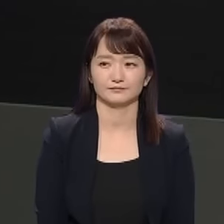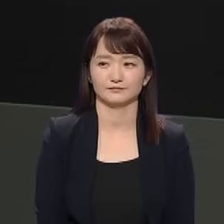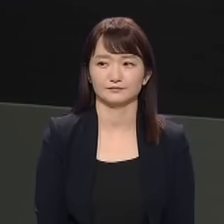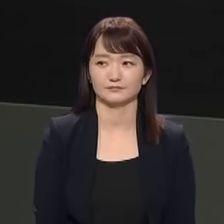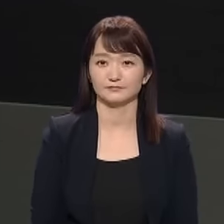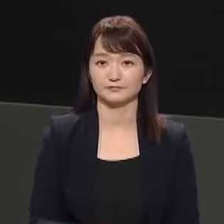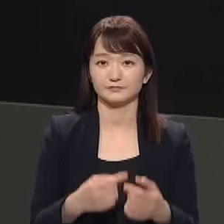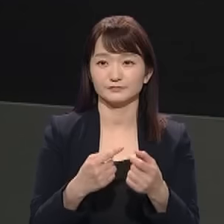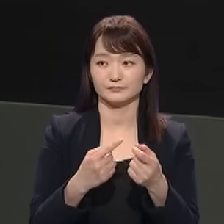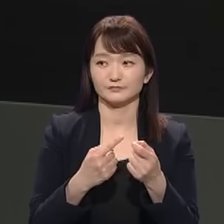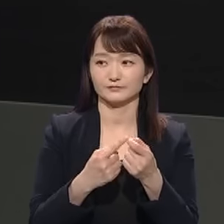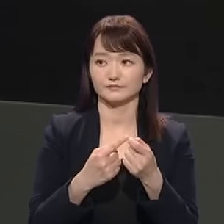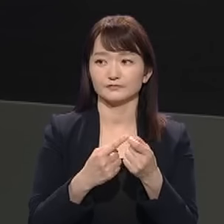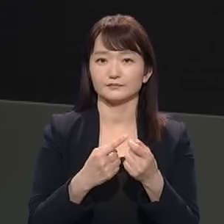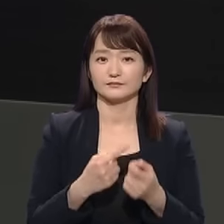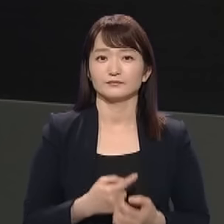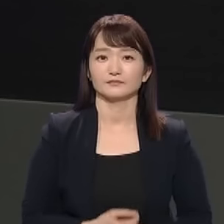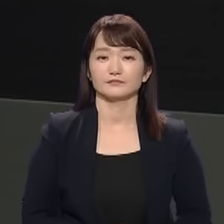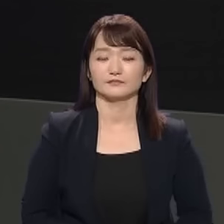첫 번째 달려보죠.